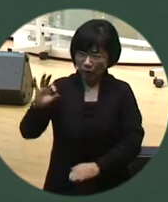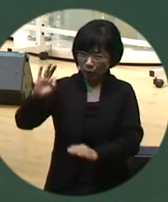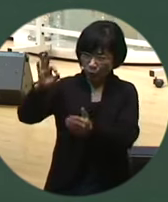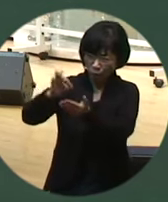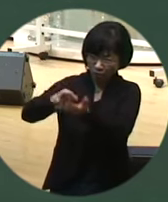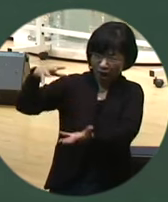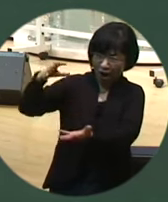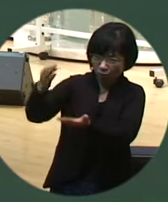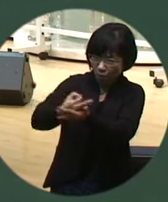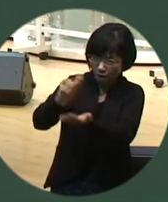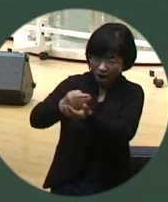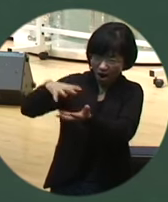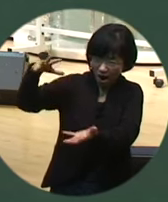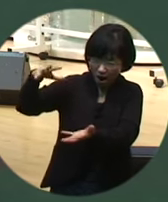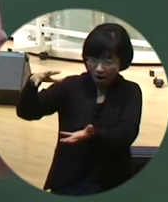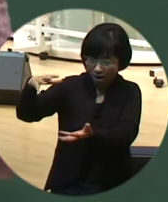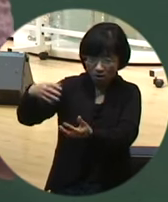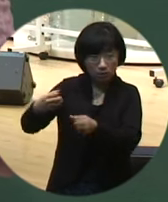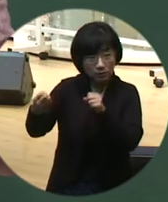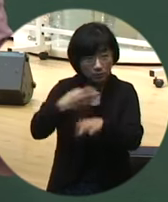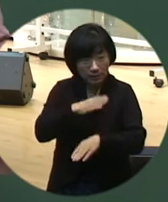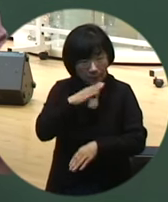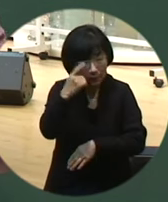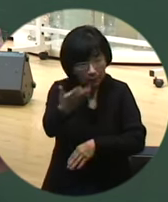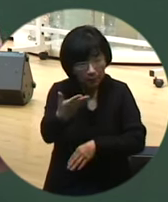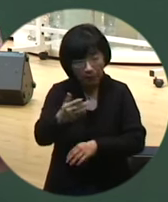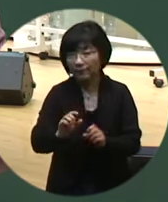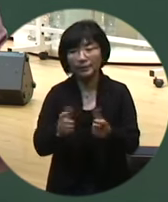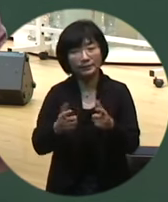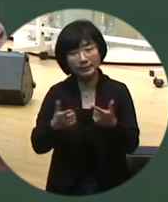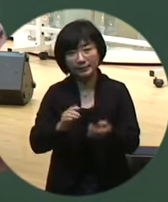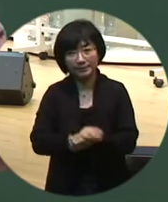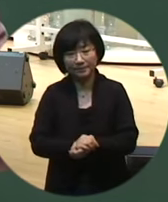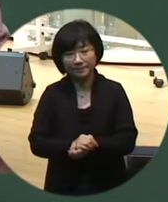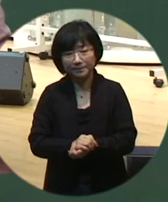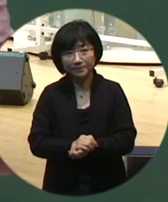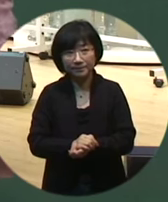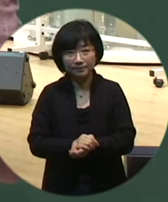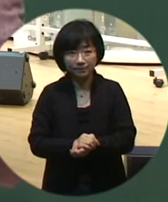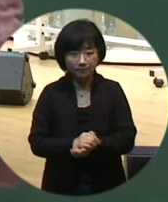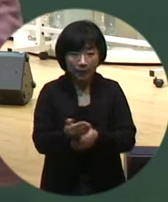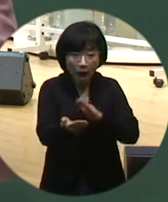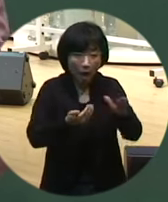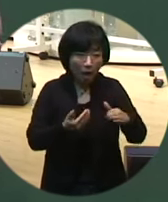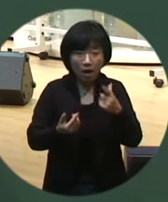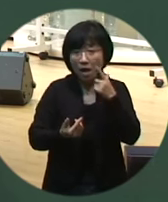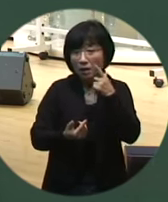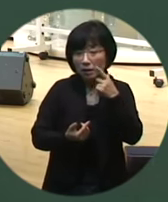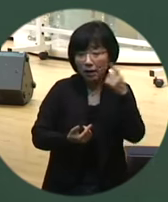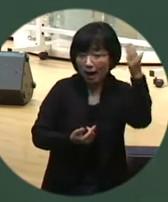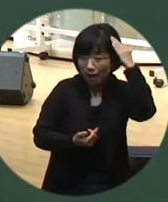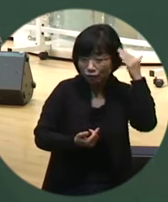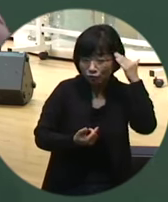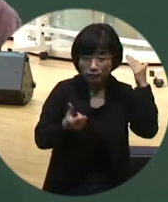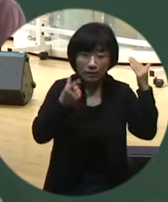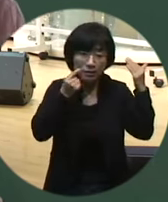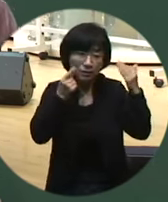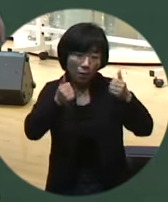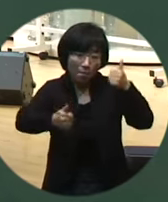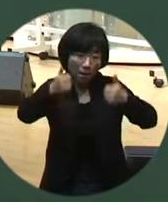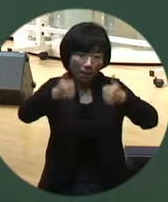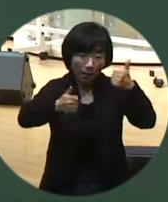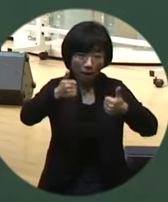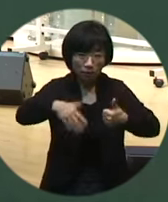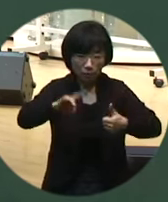to some money and you think that's an answer? No. 분명히 앞서 갔는데 졌잖아요. Because we see even in the soccer game, Korea was seemed to be 이기고 winning.